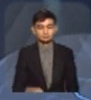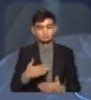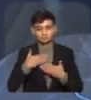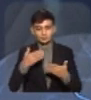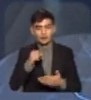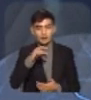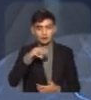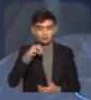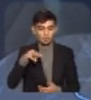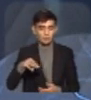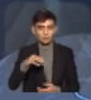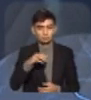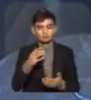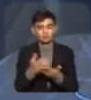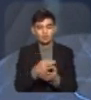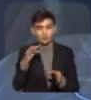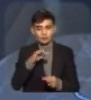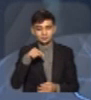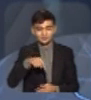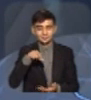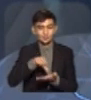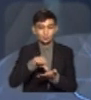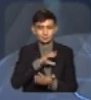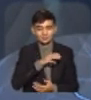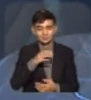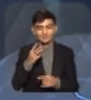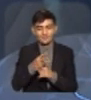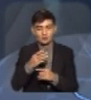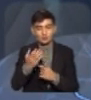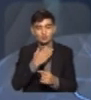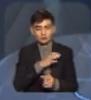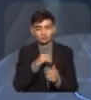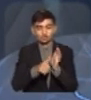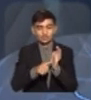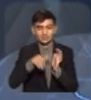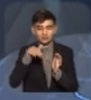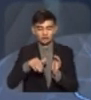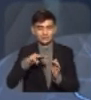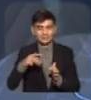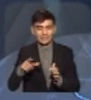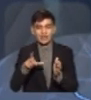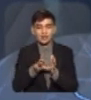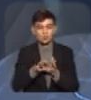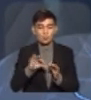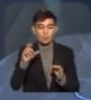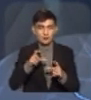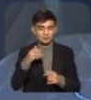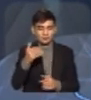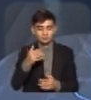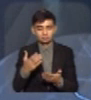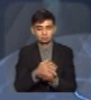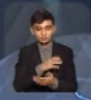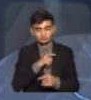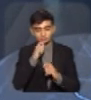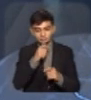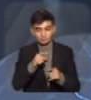Поздравляем Артема Сафрыгина с победой в нашем конкурсе. Он получает сертификат на 60 тысяч тенге в магазин электроники. Мы все еще